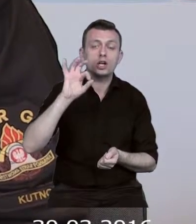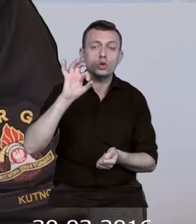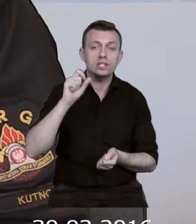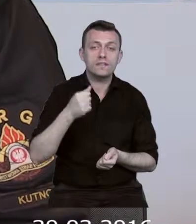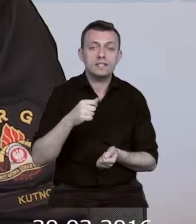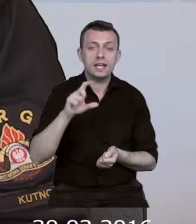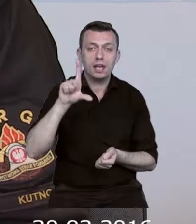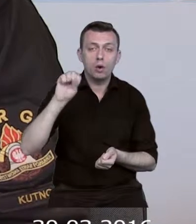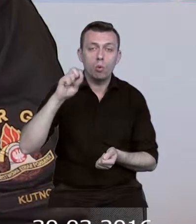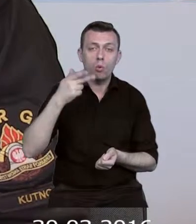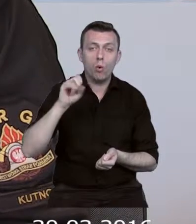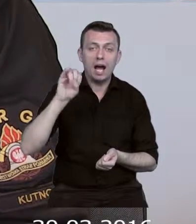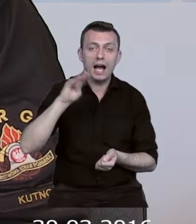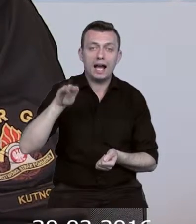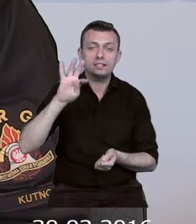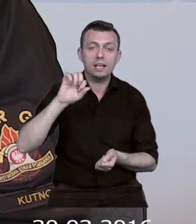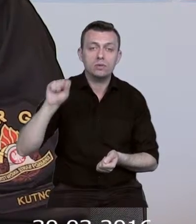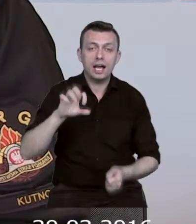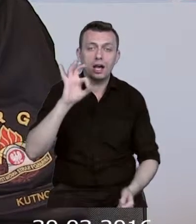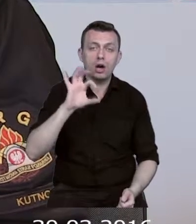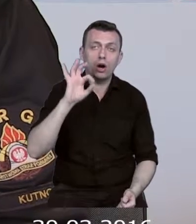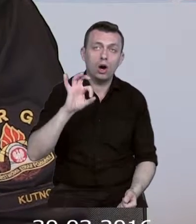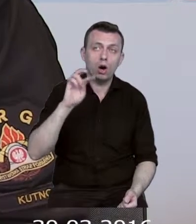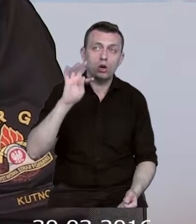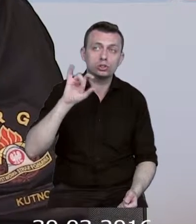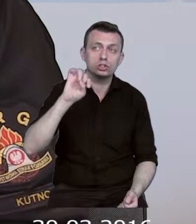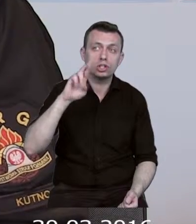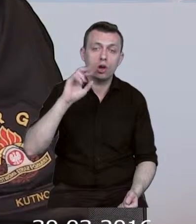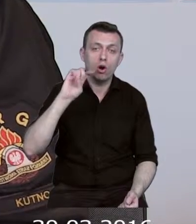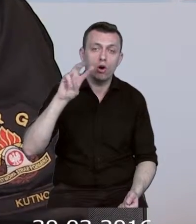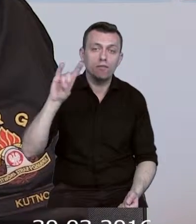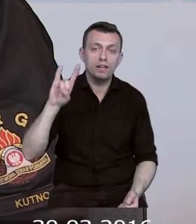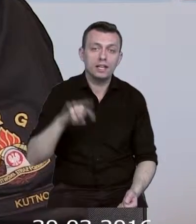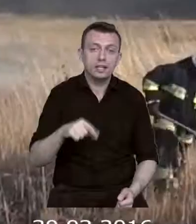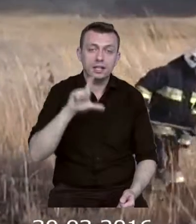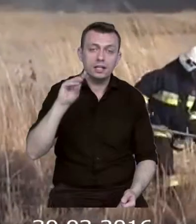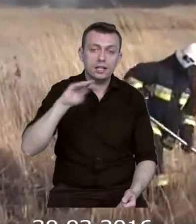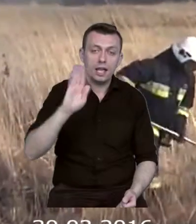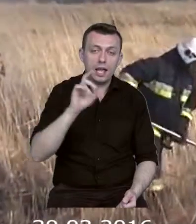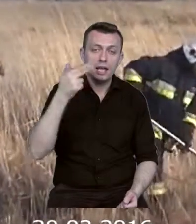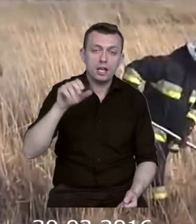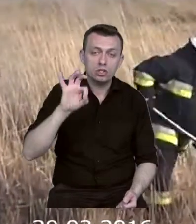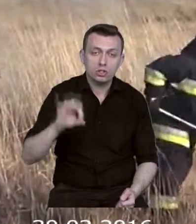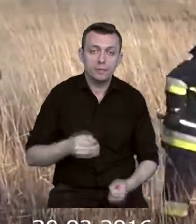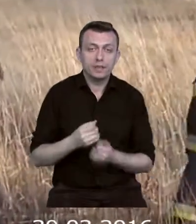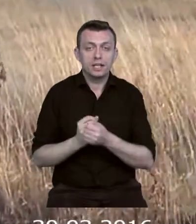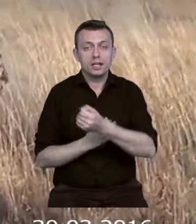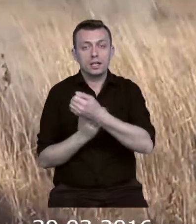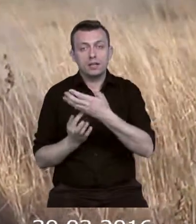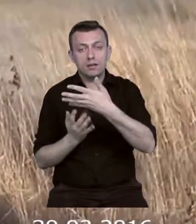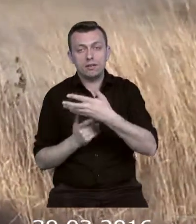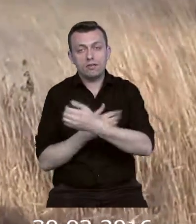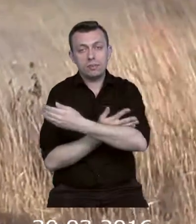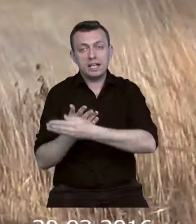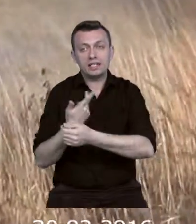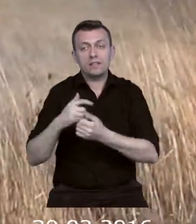Łaniętach, również w Babach, Ostrowy i Leszno. Wypalanie traw jest nie tylko niebezpieczne